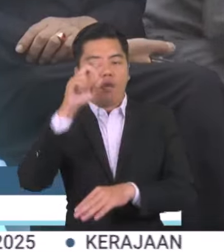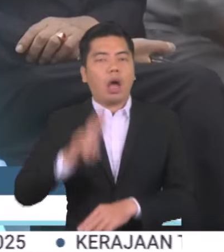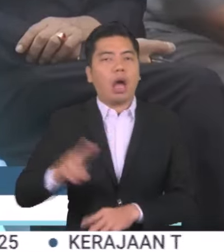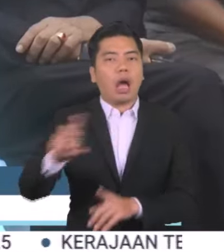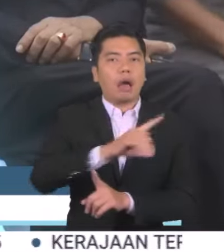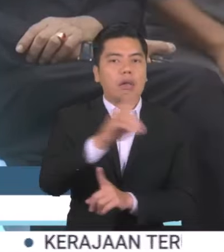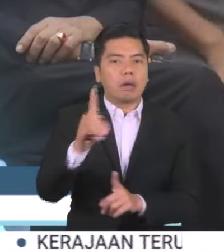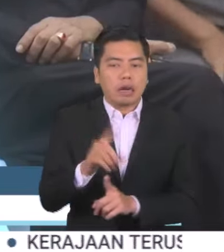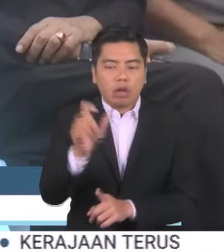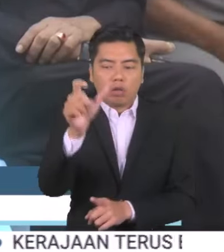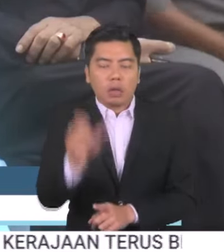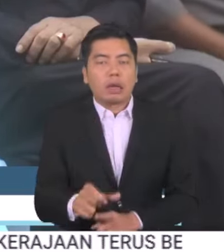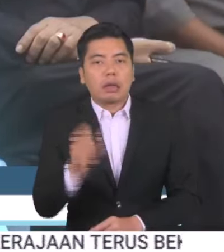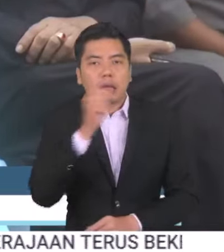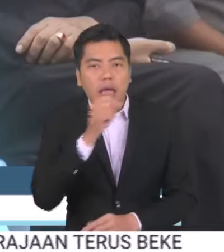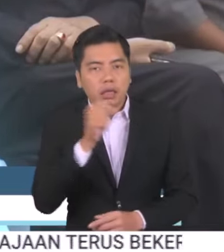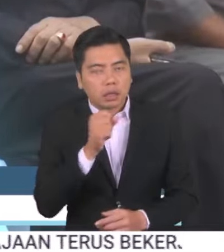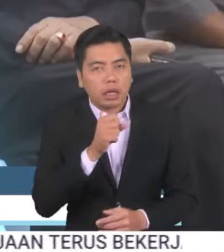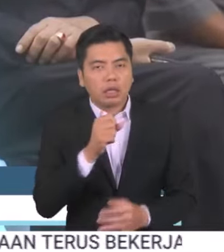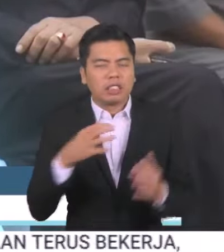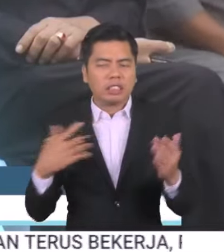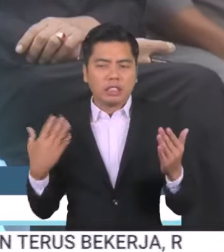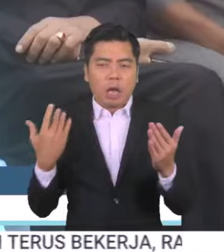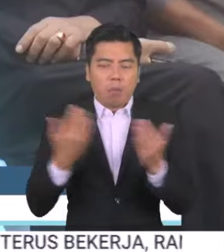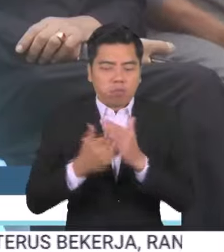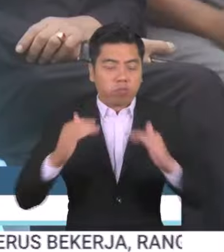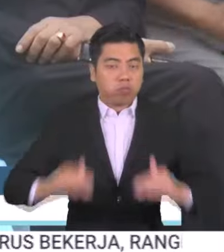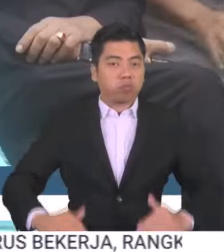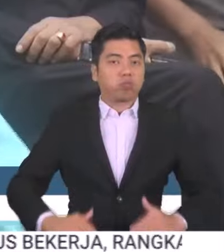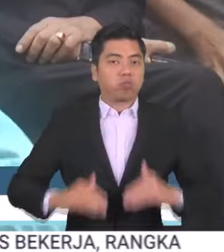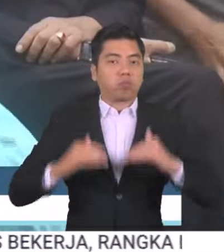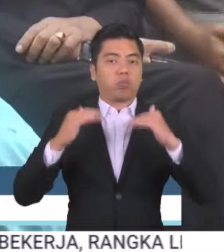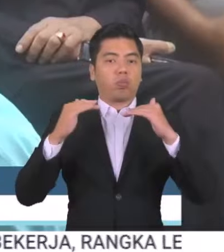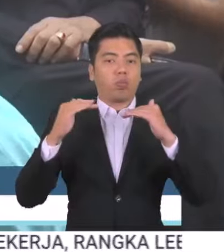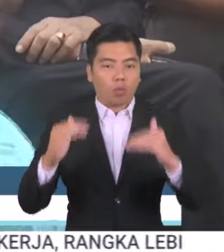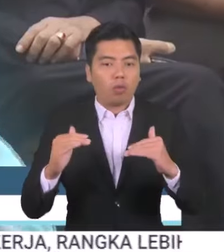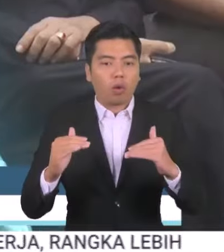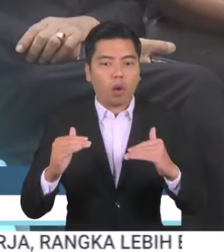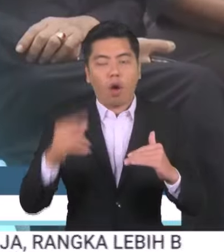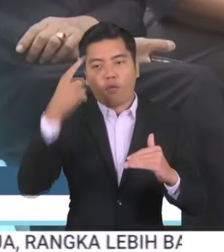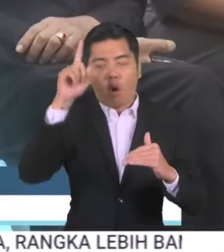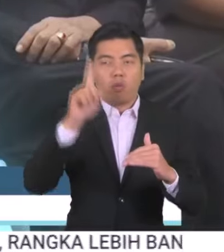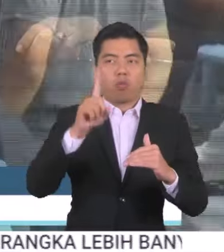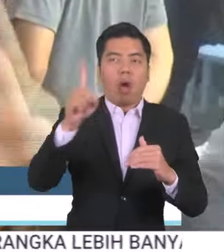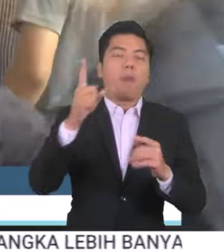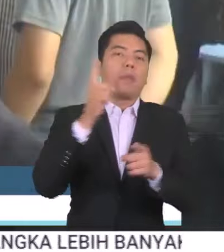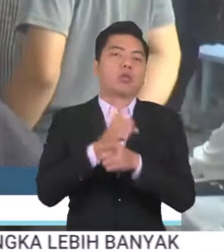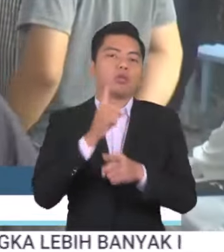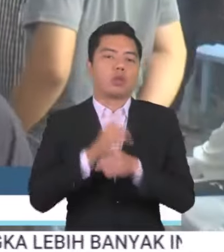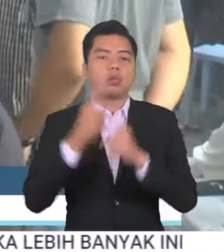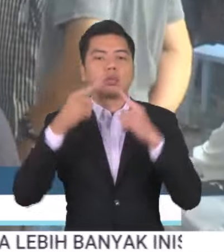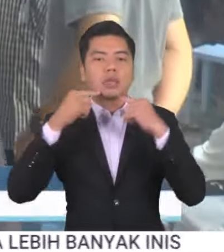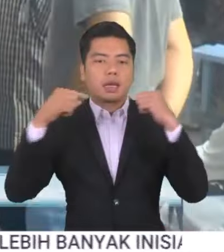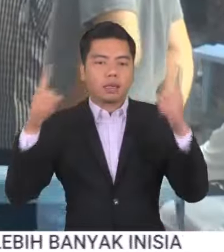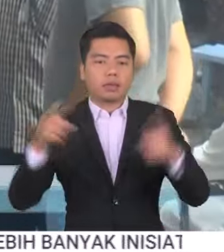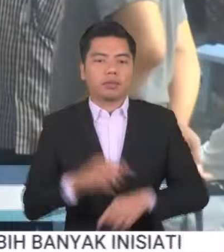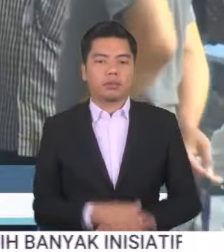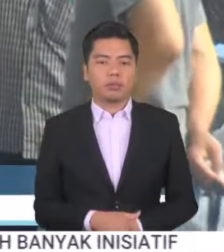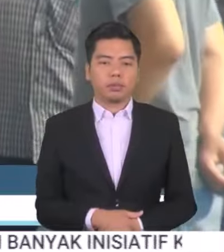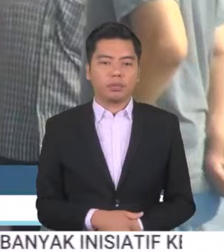perkembangan seseorang artis tu, sampailah dia tak sampai ke tahap yang dia letakkan seorang penyanyi tu betul-betul berjaya. Daripada awal